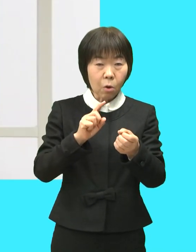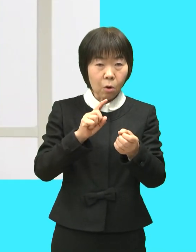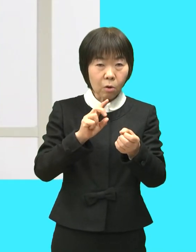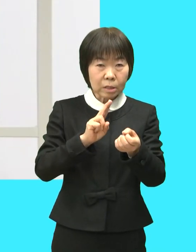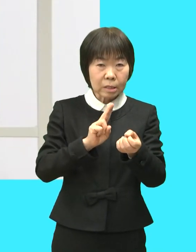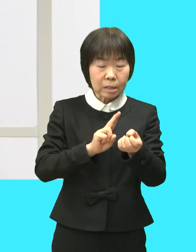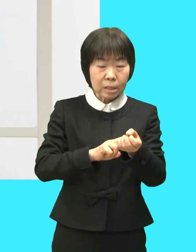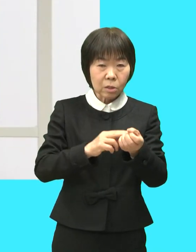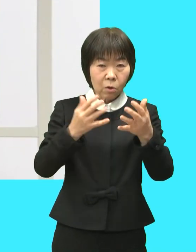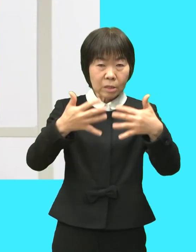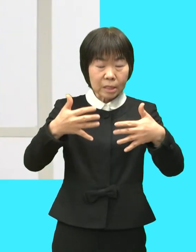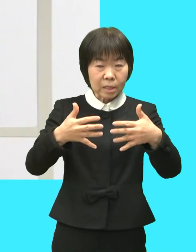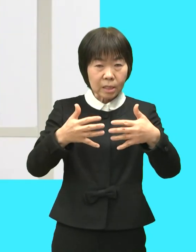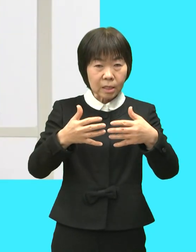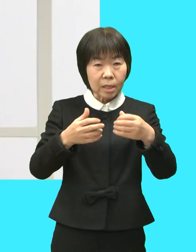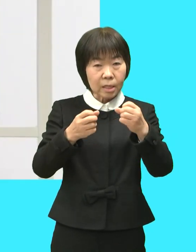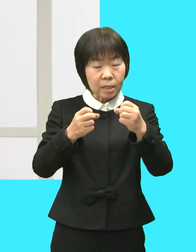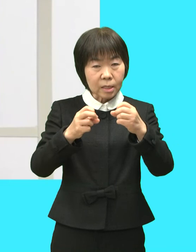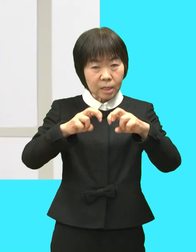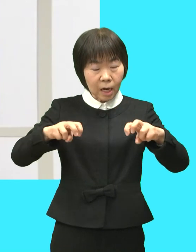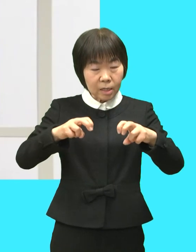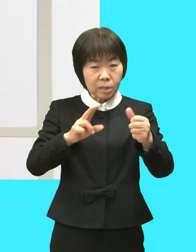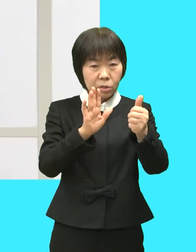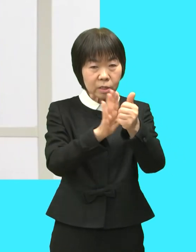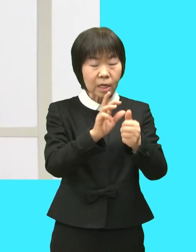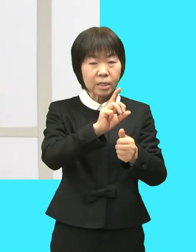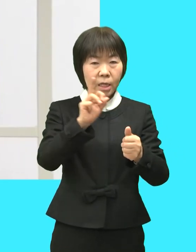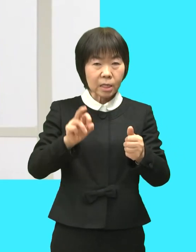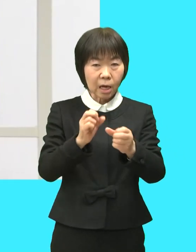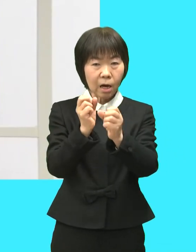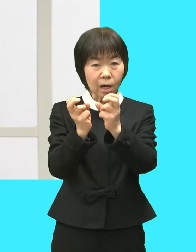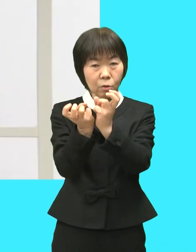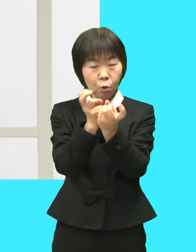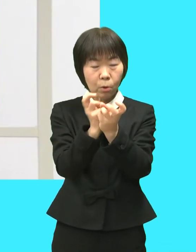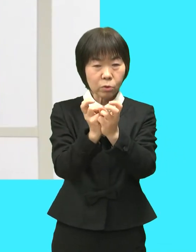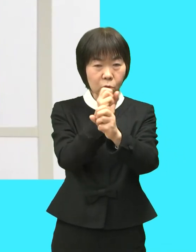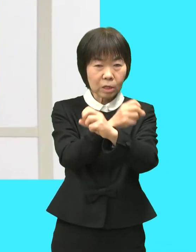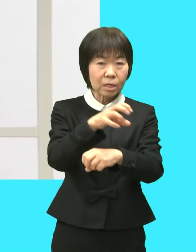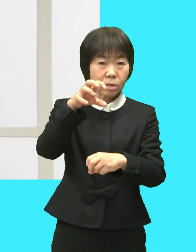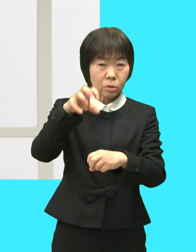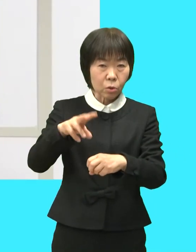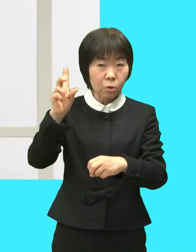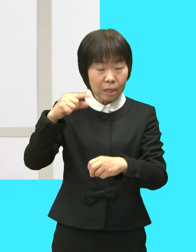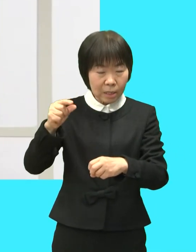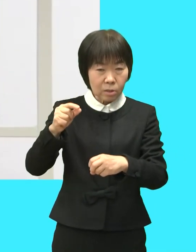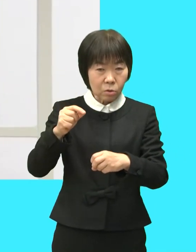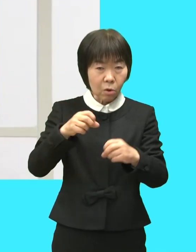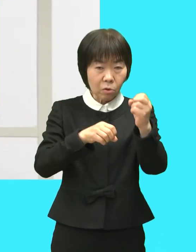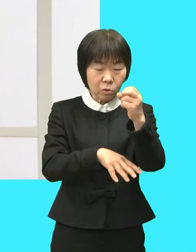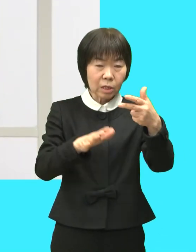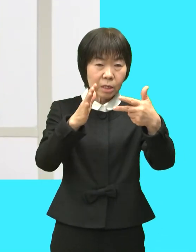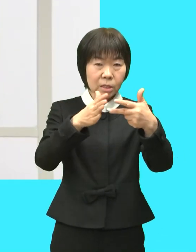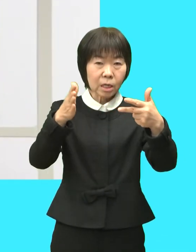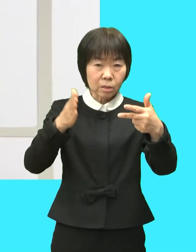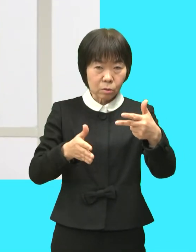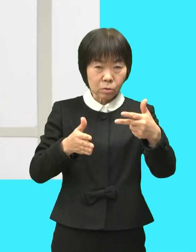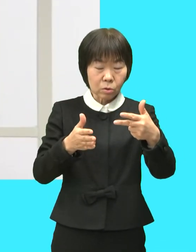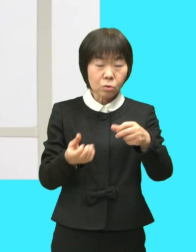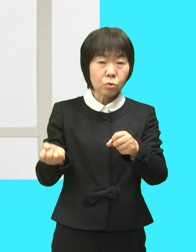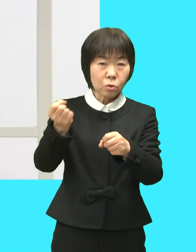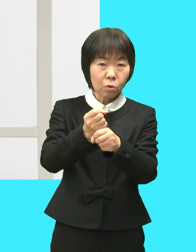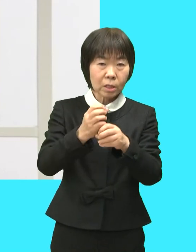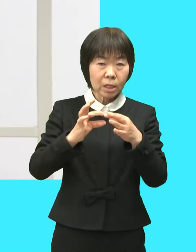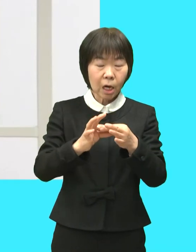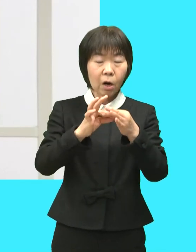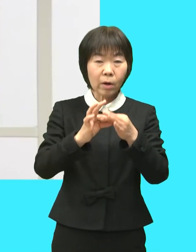センター、ロボットテストフィールド等と、さまざまな県の拠点施設、まず復興に関わる拠